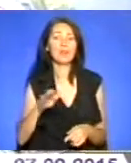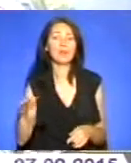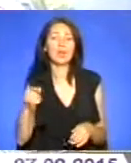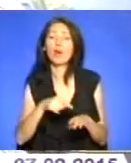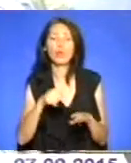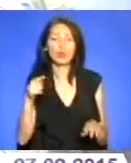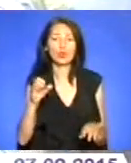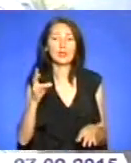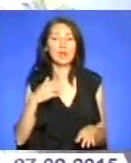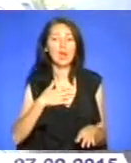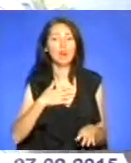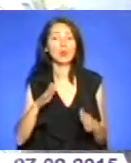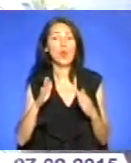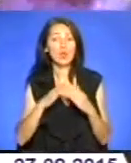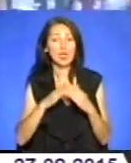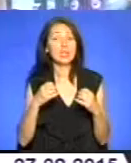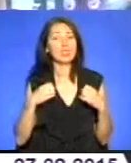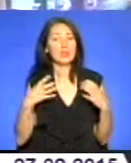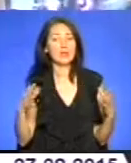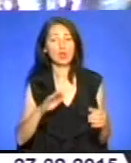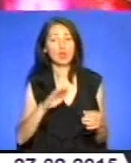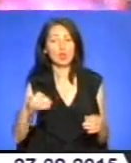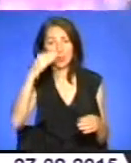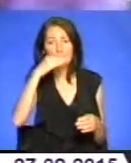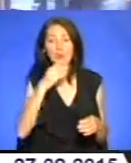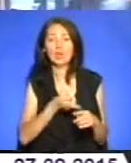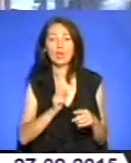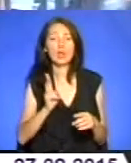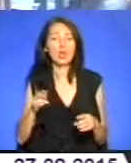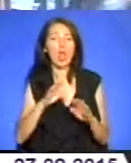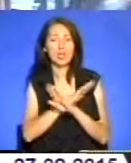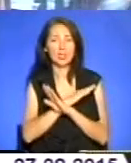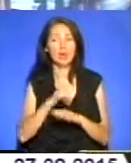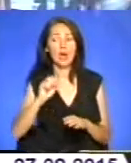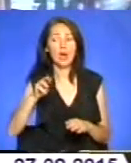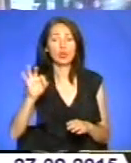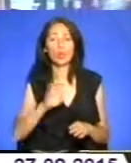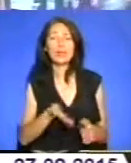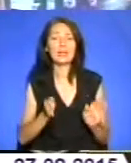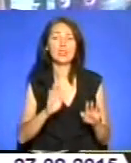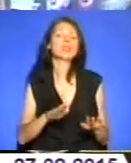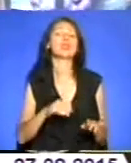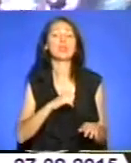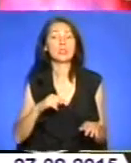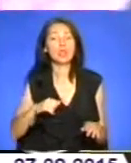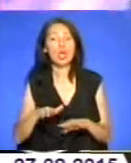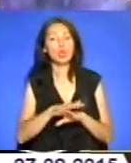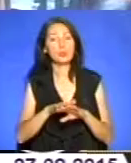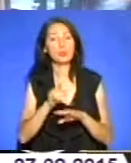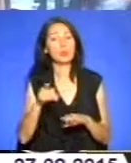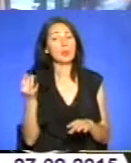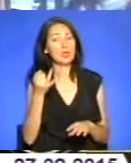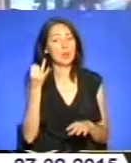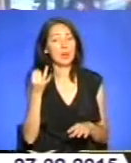на нашому закладі свято. Діти, батьки яких загинули в АТО, вони не залишаться на призволяще. Суспільство ними